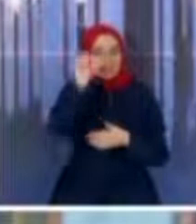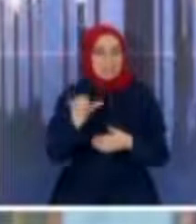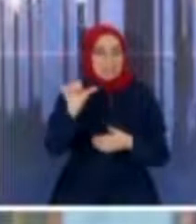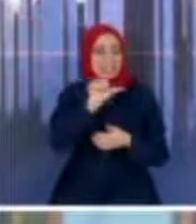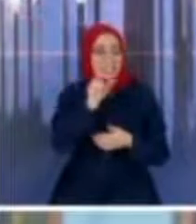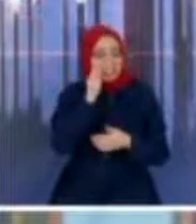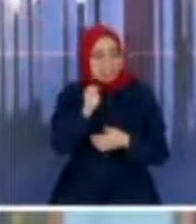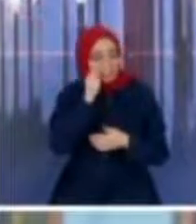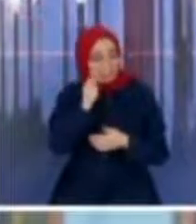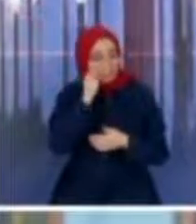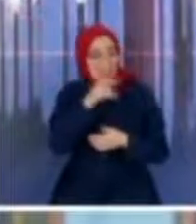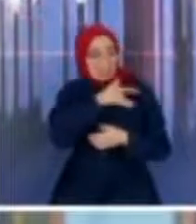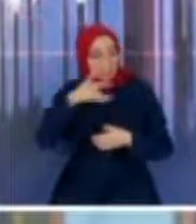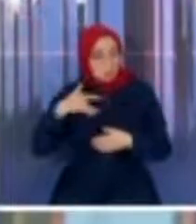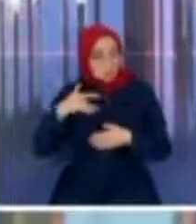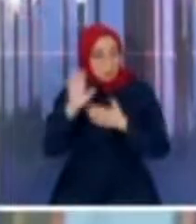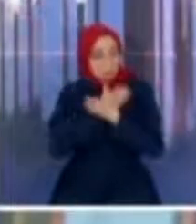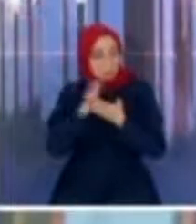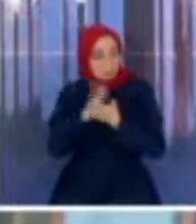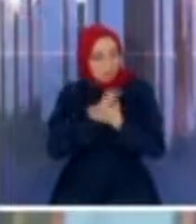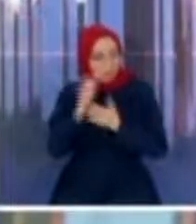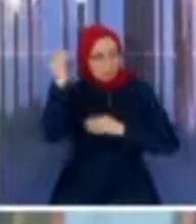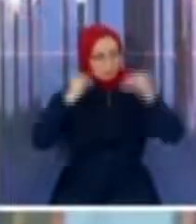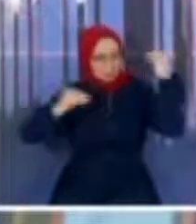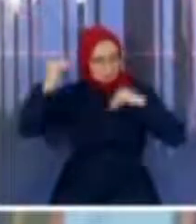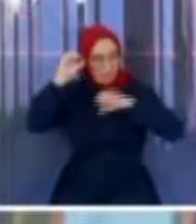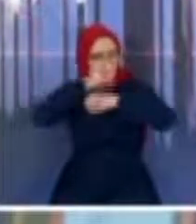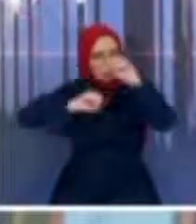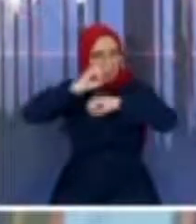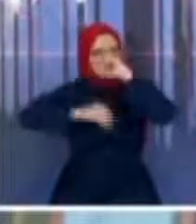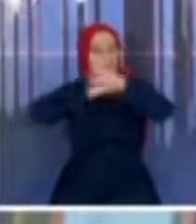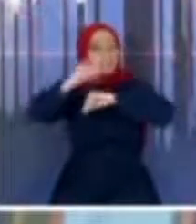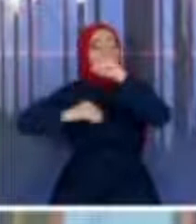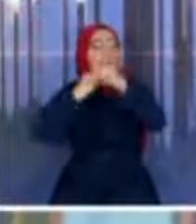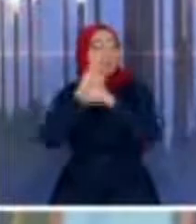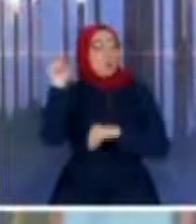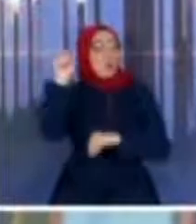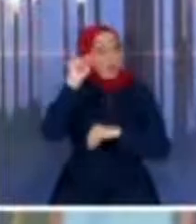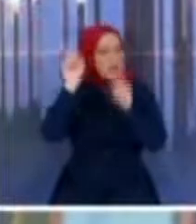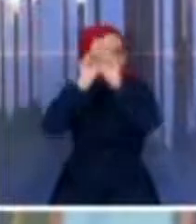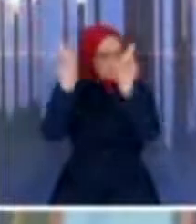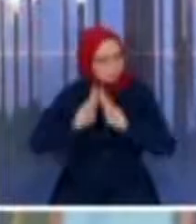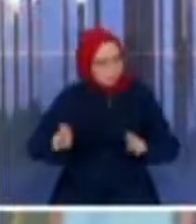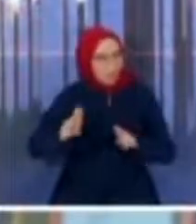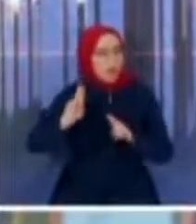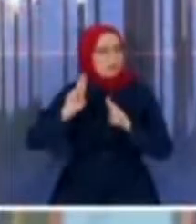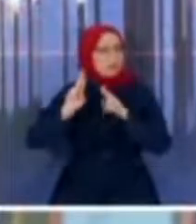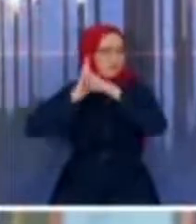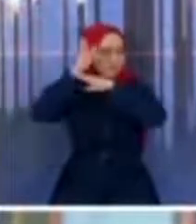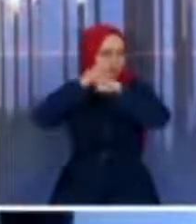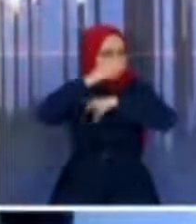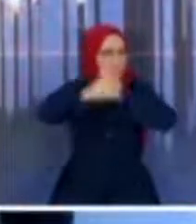الصحة واللي عندك تجربة مع أهم منظمات الدولية وتجربة ثرية حول العالم في مجال الإغاثة